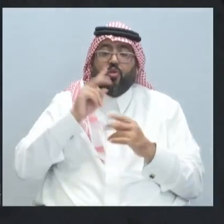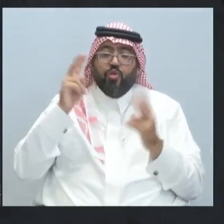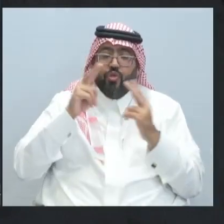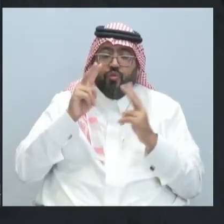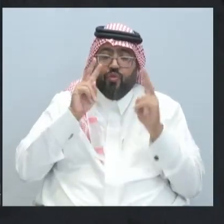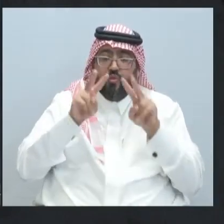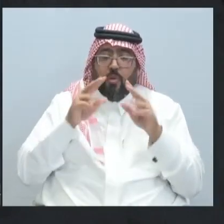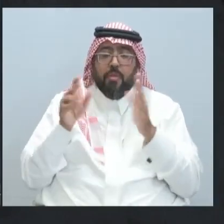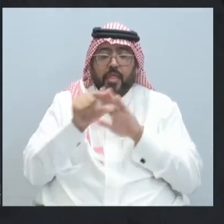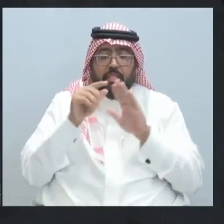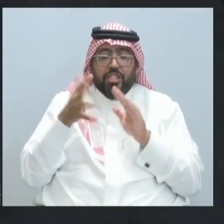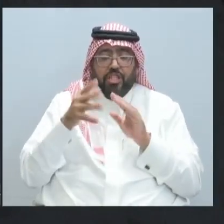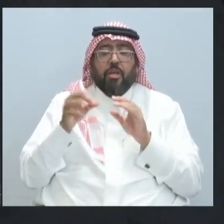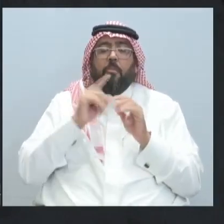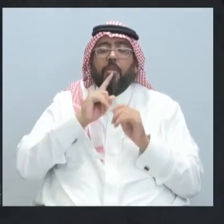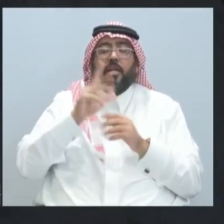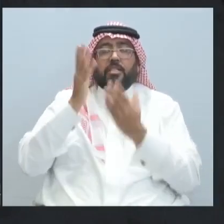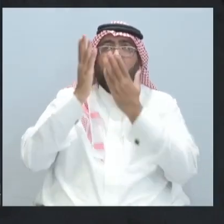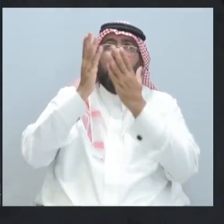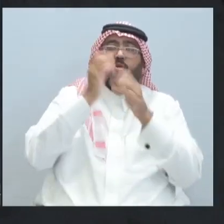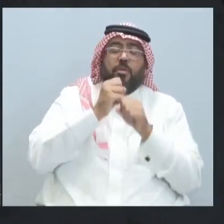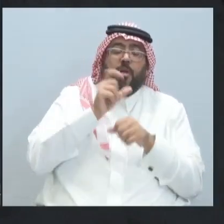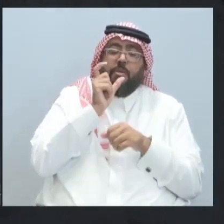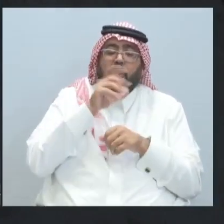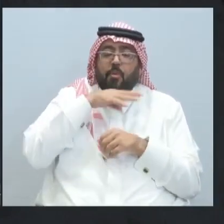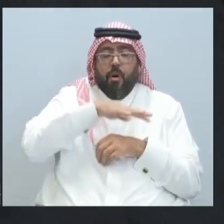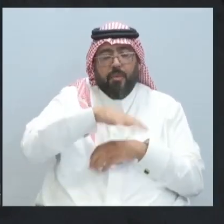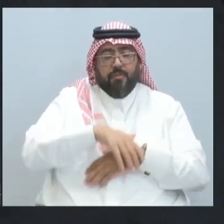قادم هذا والله اعلم وصلى الله وسلم على نبينا محمد